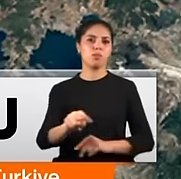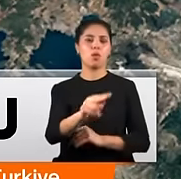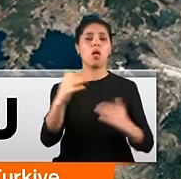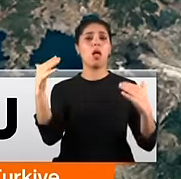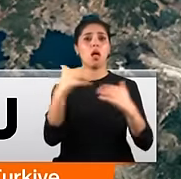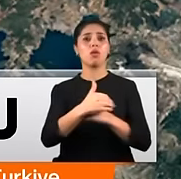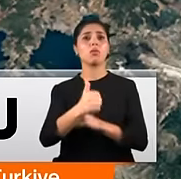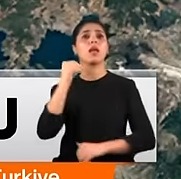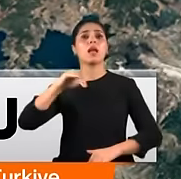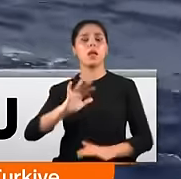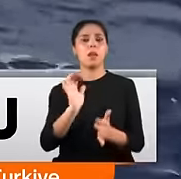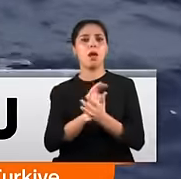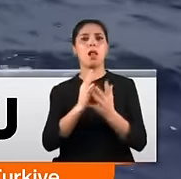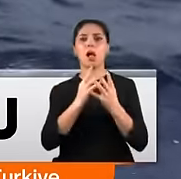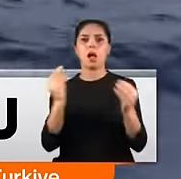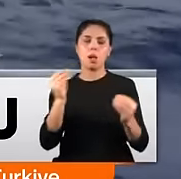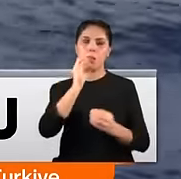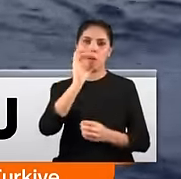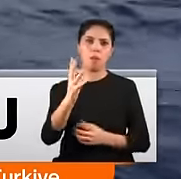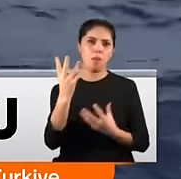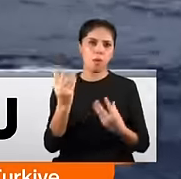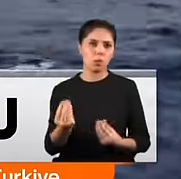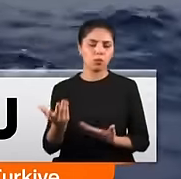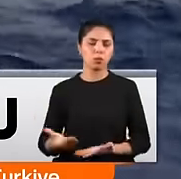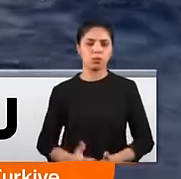ailesi kayıp ihbarında bulundu.